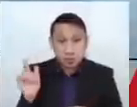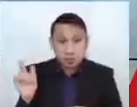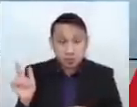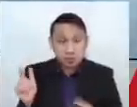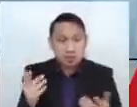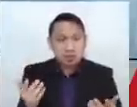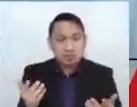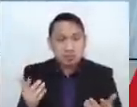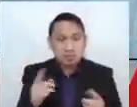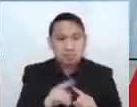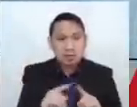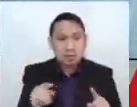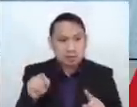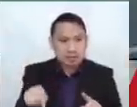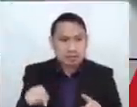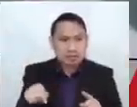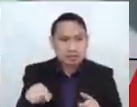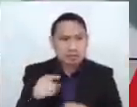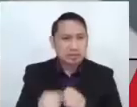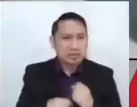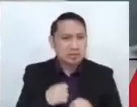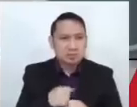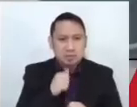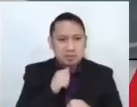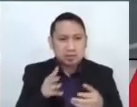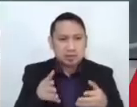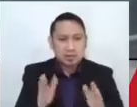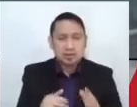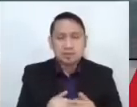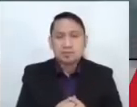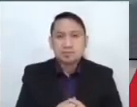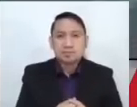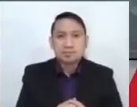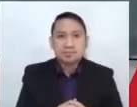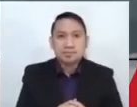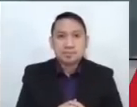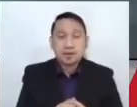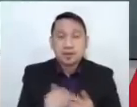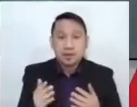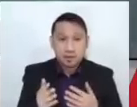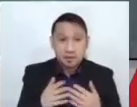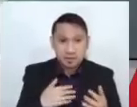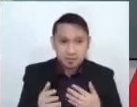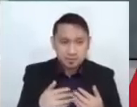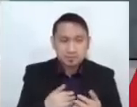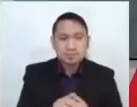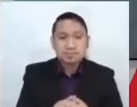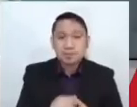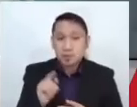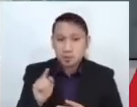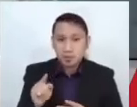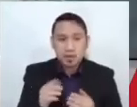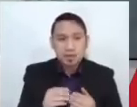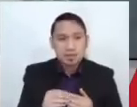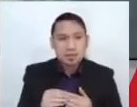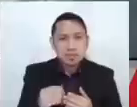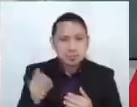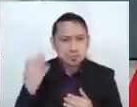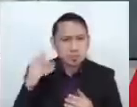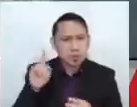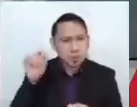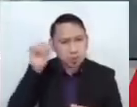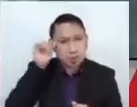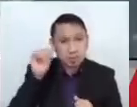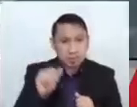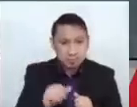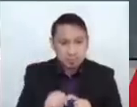pinayagan. Wala na, hindi na. Anyway, Chairman, bilang pinuno ng bansa, ano po yung naaalala niyo kay dating Pangulong Fidel Ramos? Ano